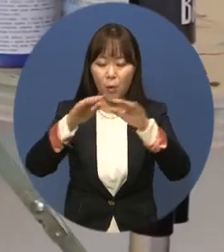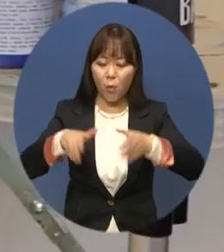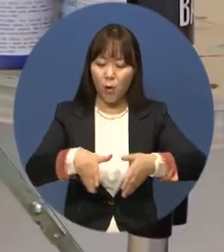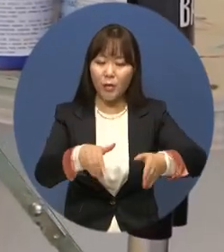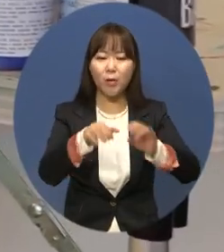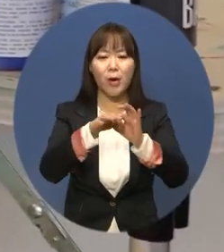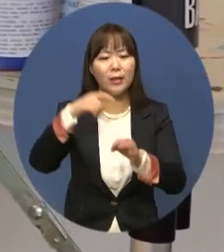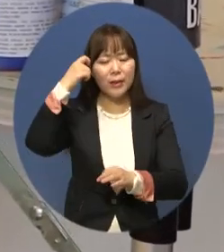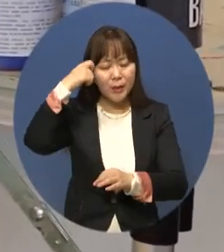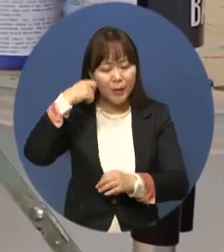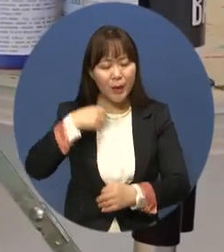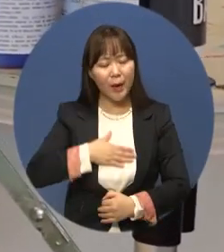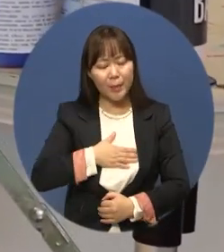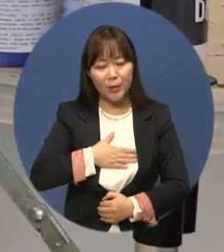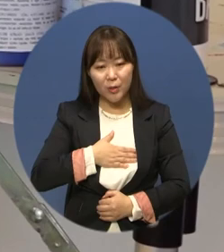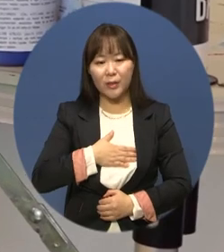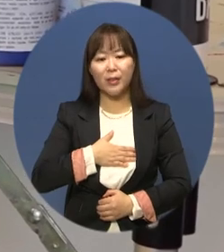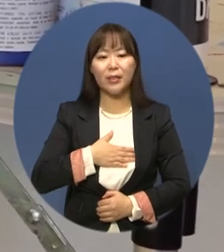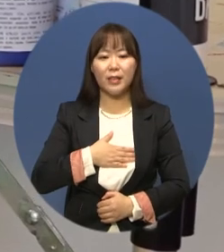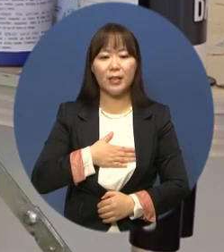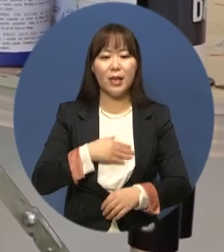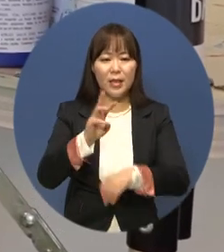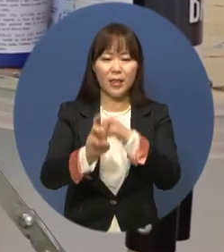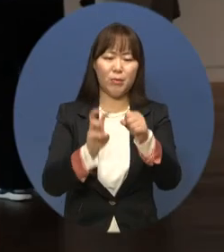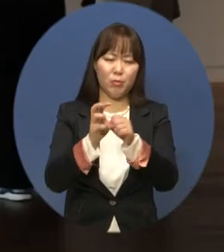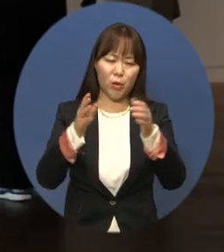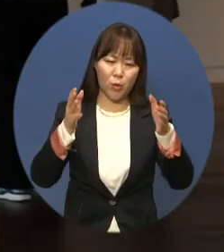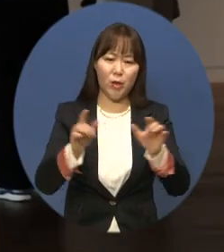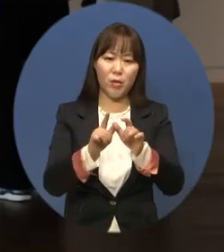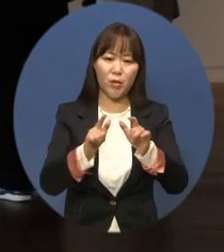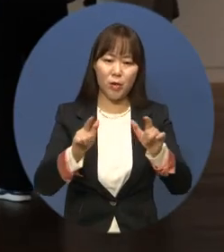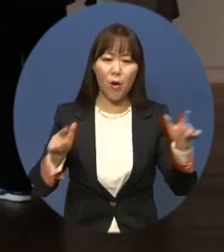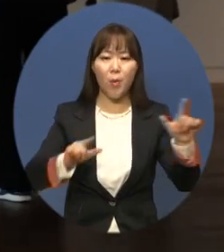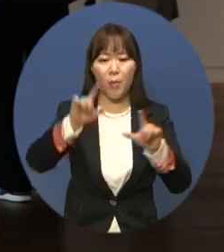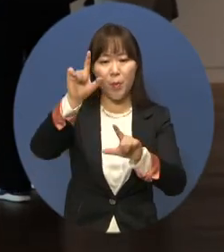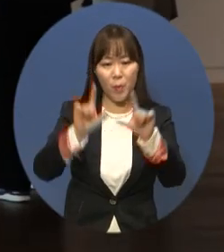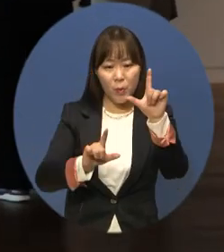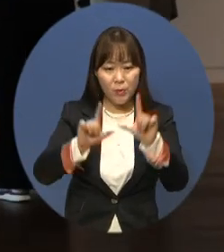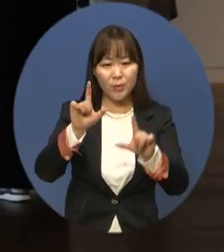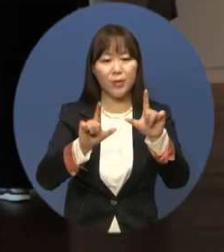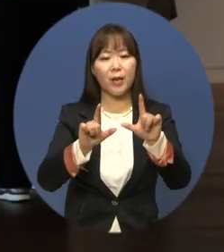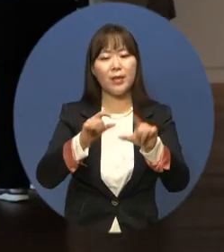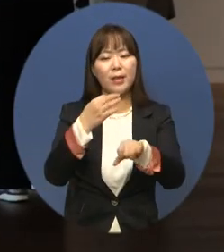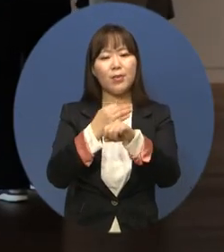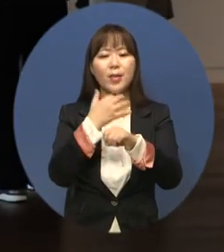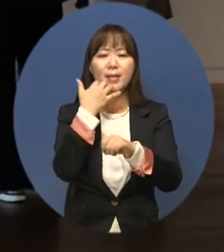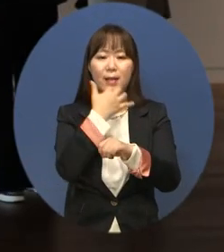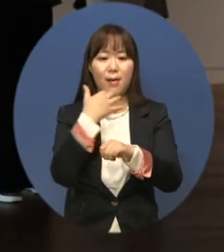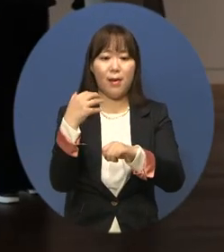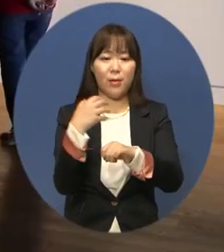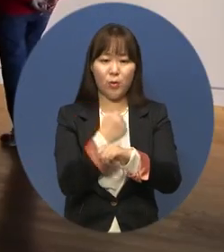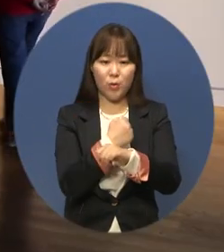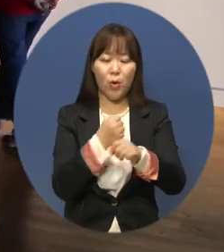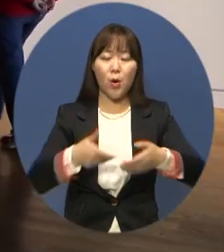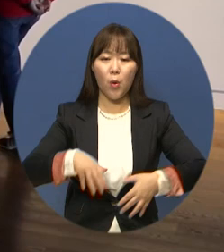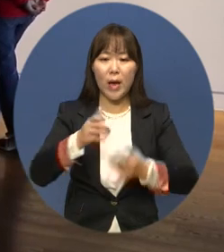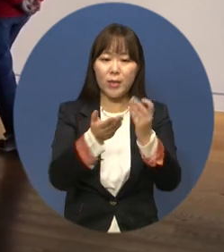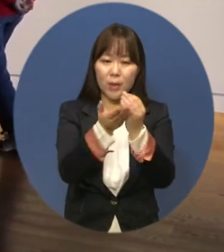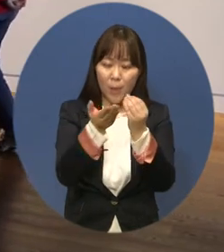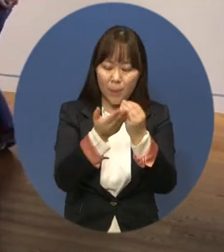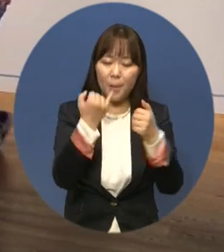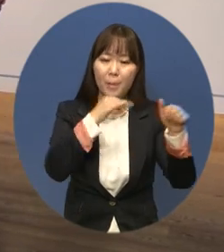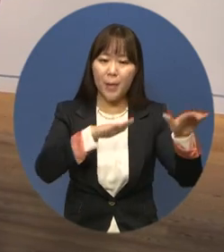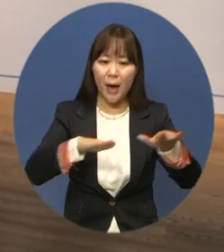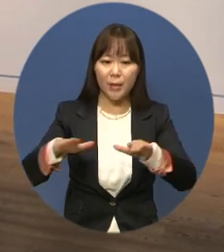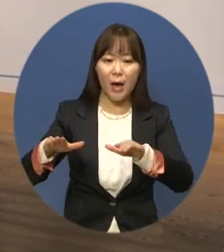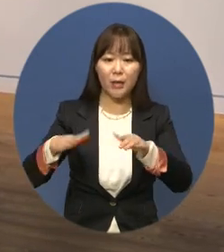대한 느낌과 감성을 지난 30여년 동안 다양한 구도와 단순한 색채로 고향의 섬과